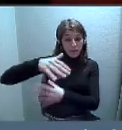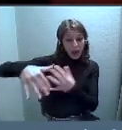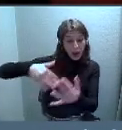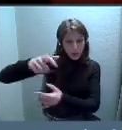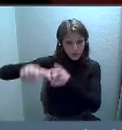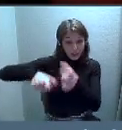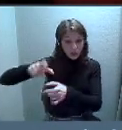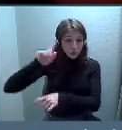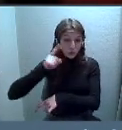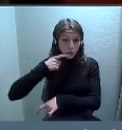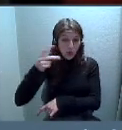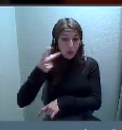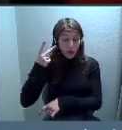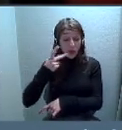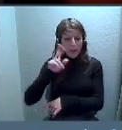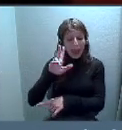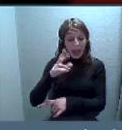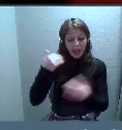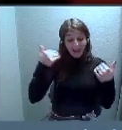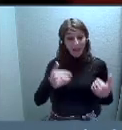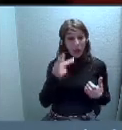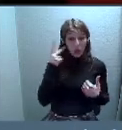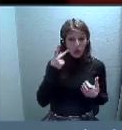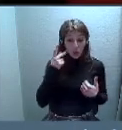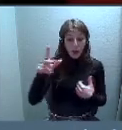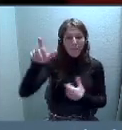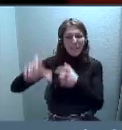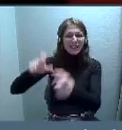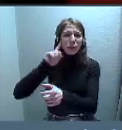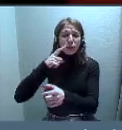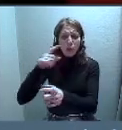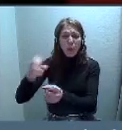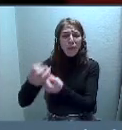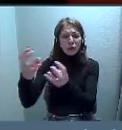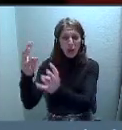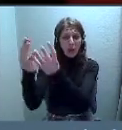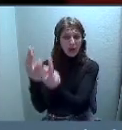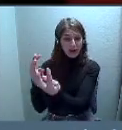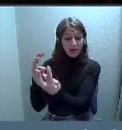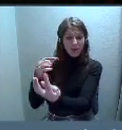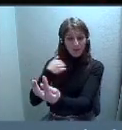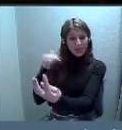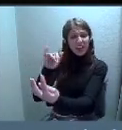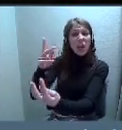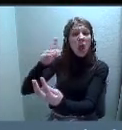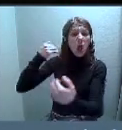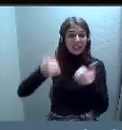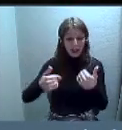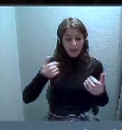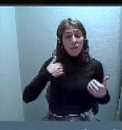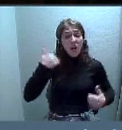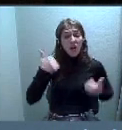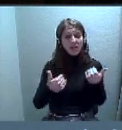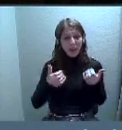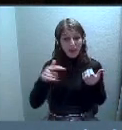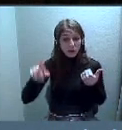qu'un entendant au milieu des sourds, c'est lui qui est handicapé. C'est pas eux. Déjà.